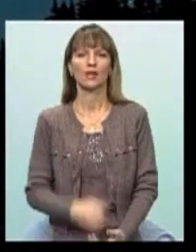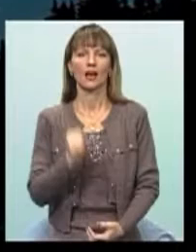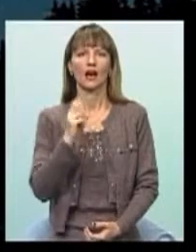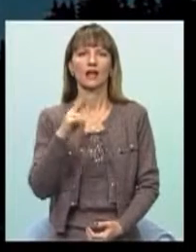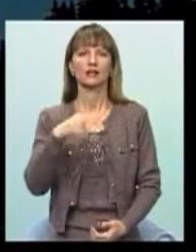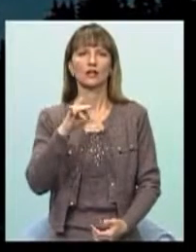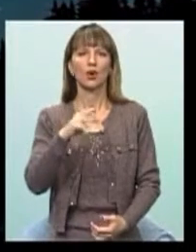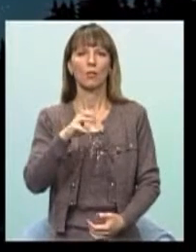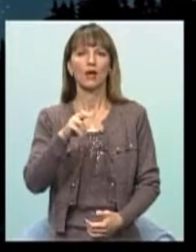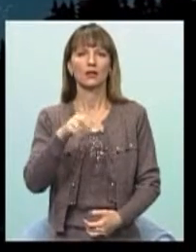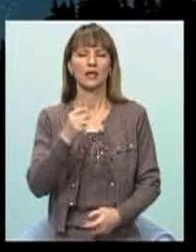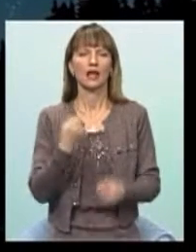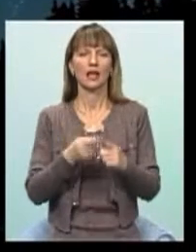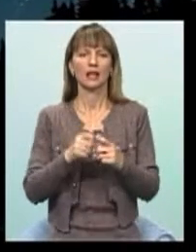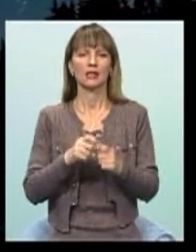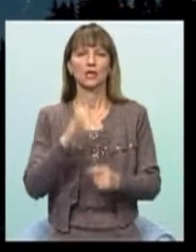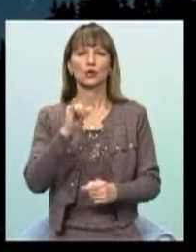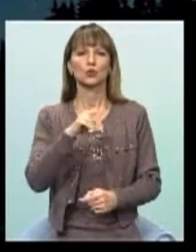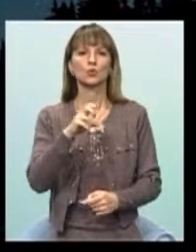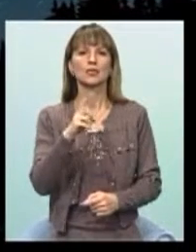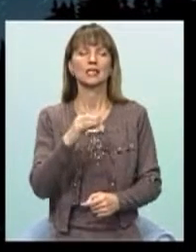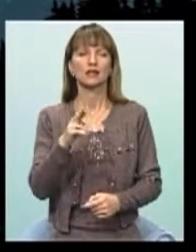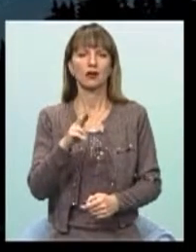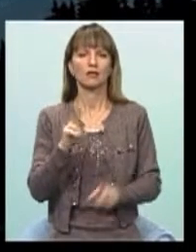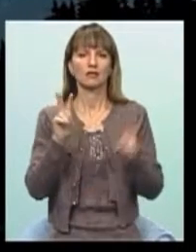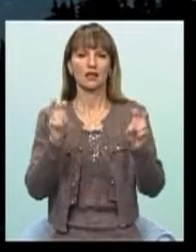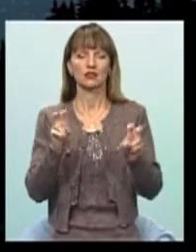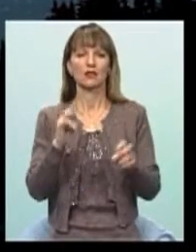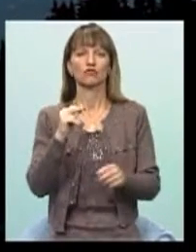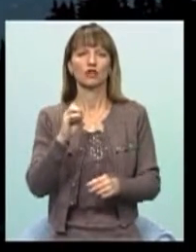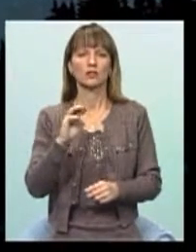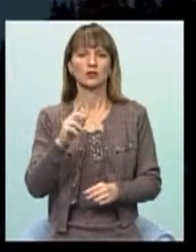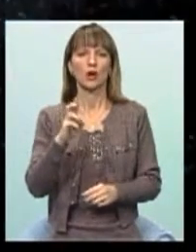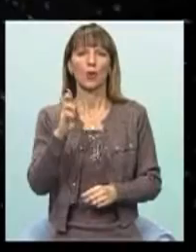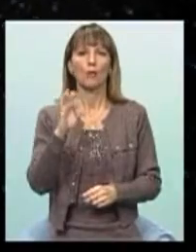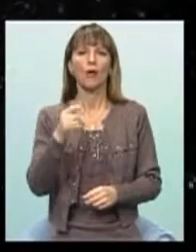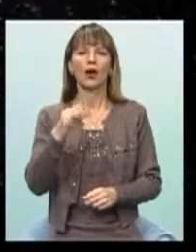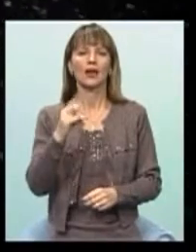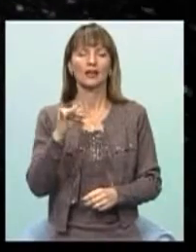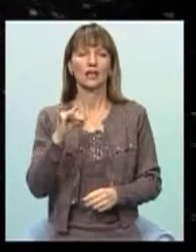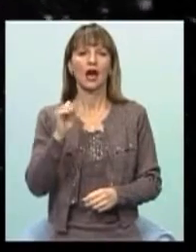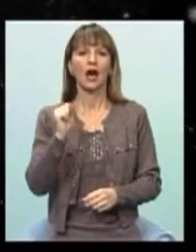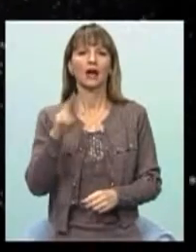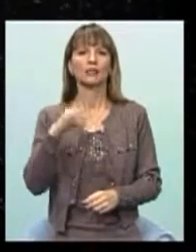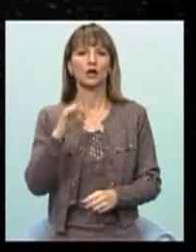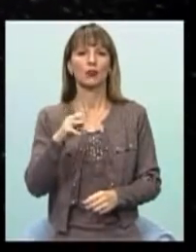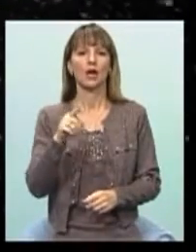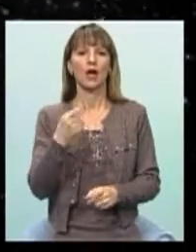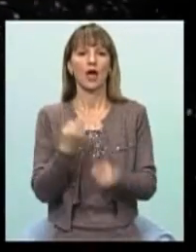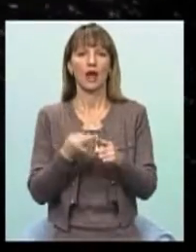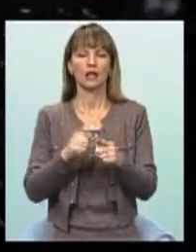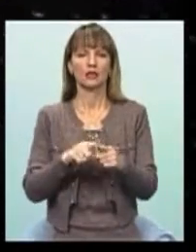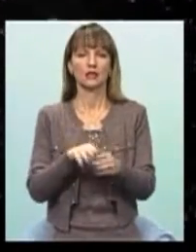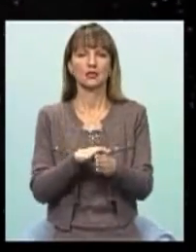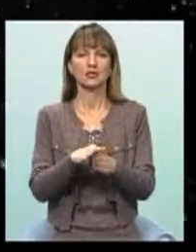Андромеда – це сузір'я зоряного неба, назване на честь героїні грецького міфу Андромеди. Насправді це ціла спіральна галактика,